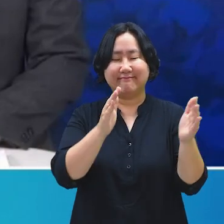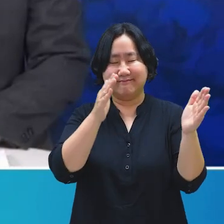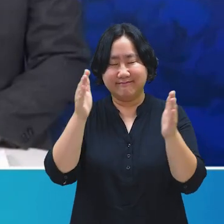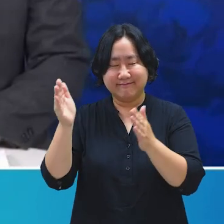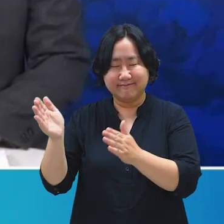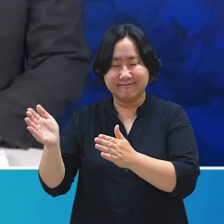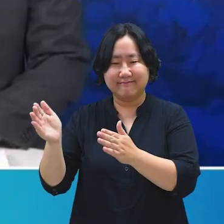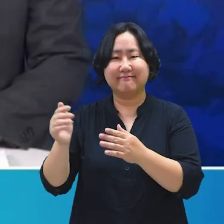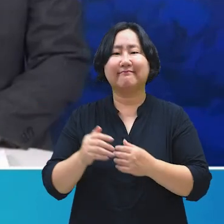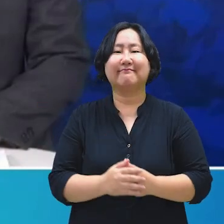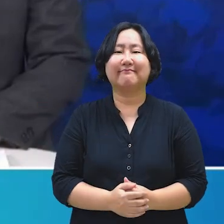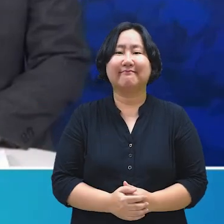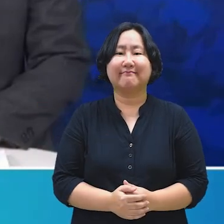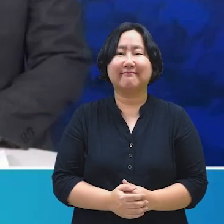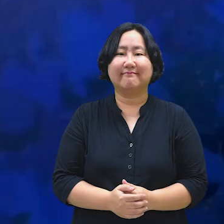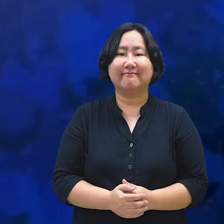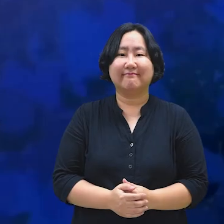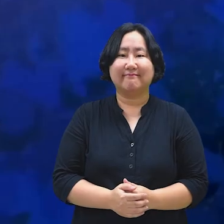전해